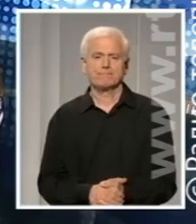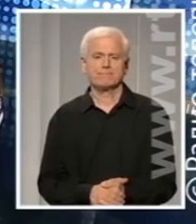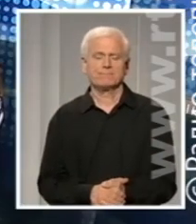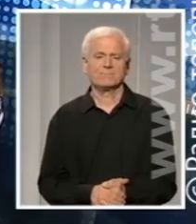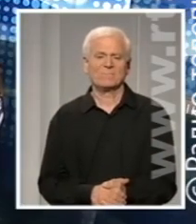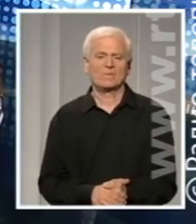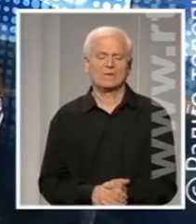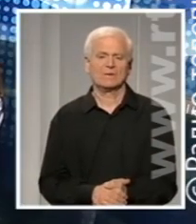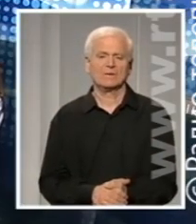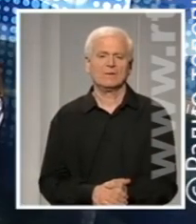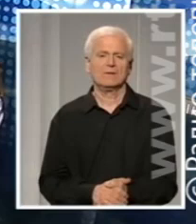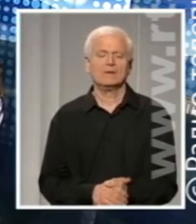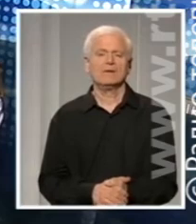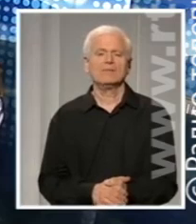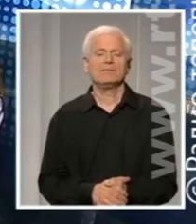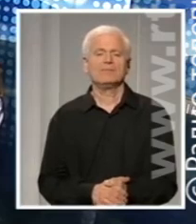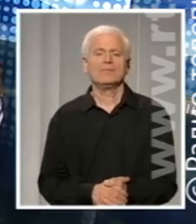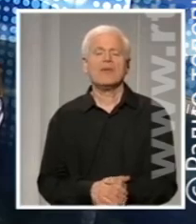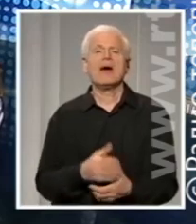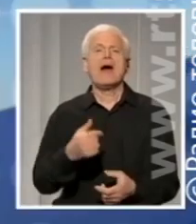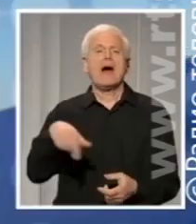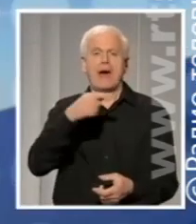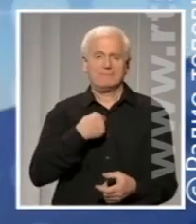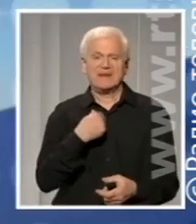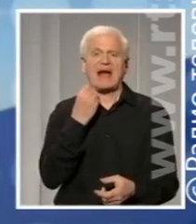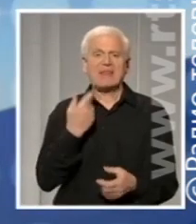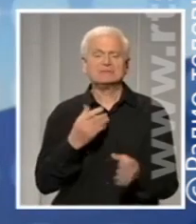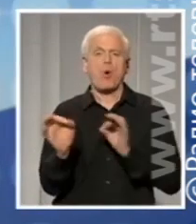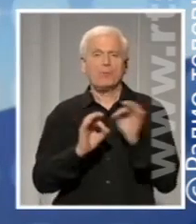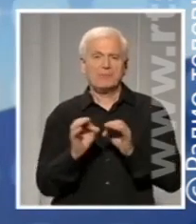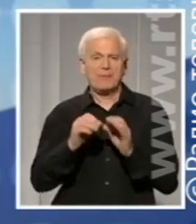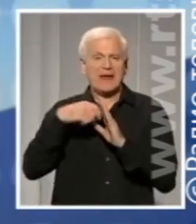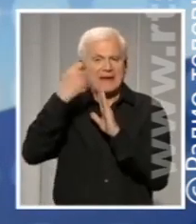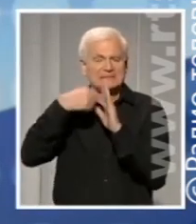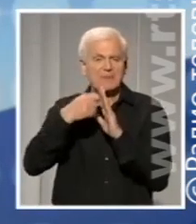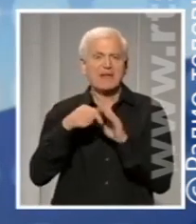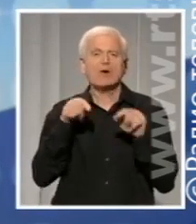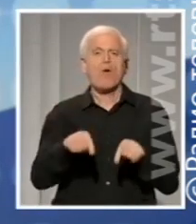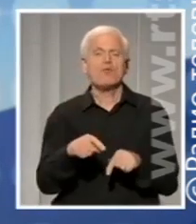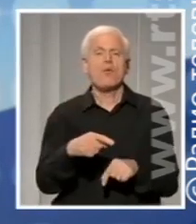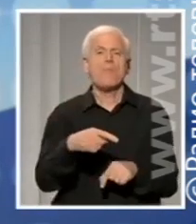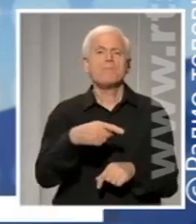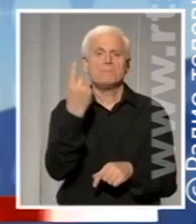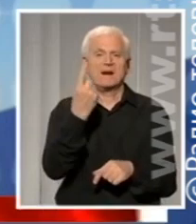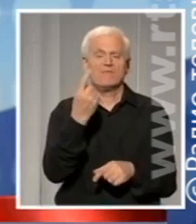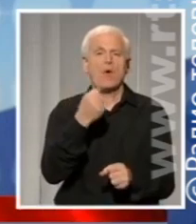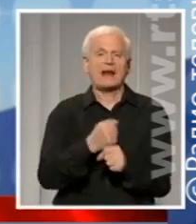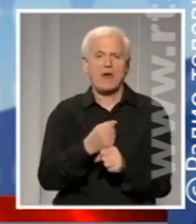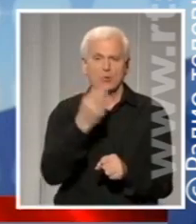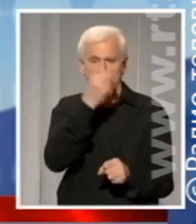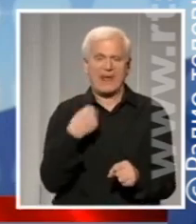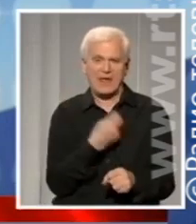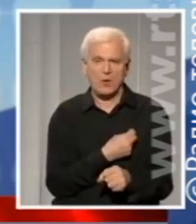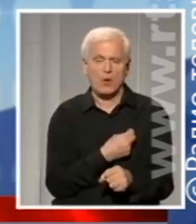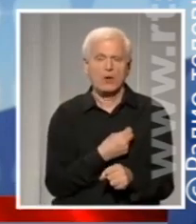Možete obe. Evo prvo ja da kažem. Dakle, mi kada smo pripremali snimanje za ovu prvu, da kažem, radnu nedelju,